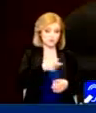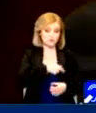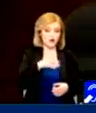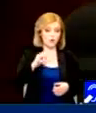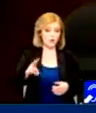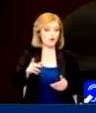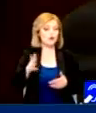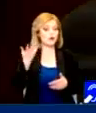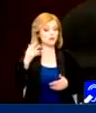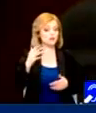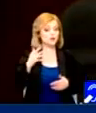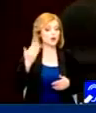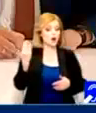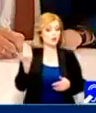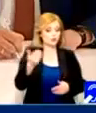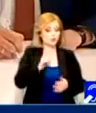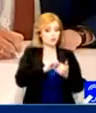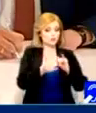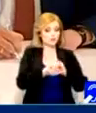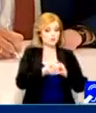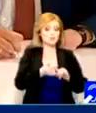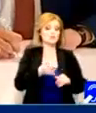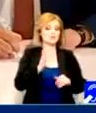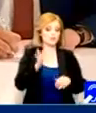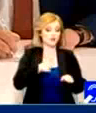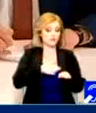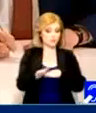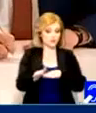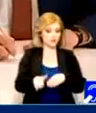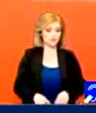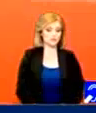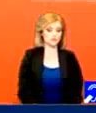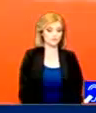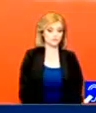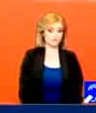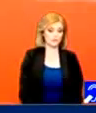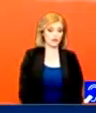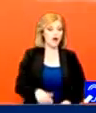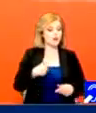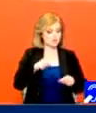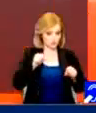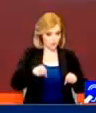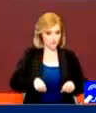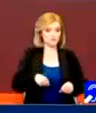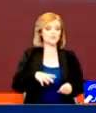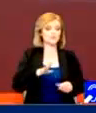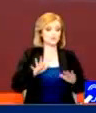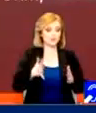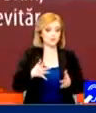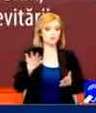când condițiile lor votate de Consiliul Republican al Formațiunii vor fi onorate. Acest lucru poate fi inițiat doar în